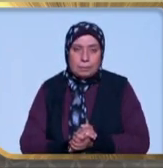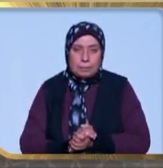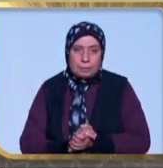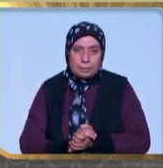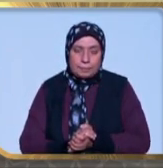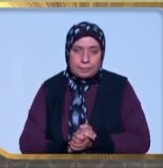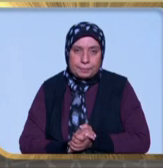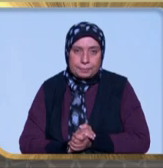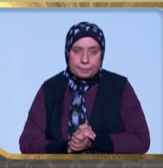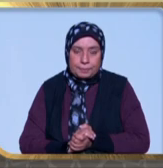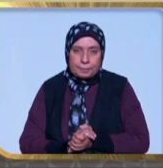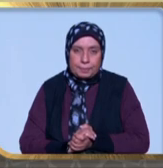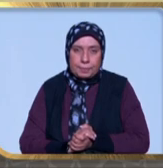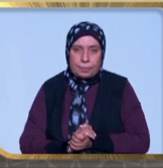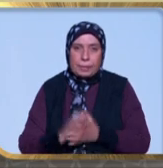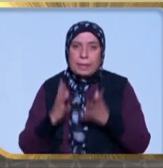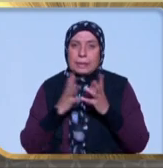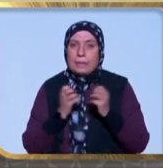الرحيم.